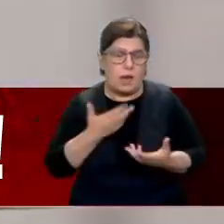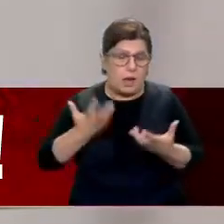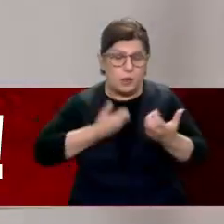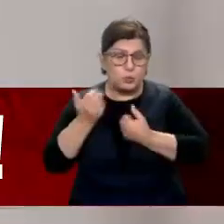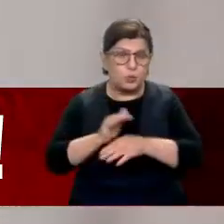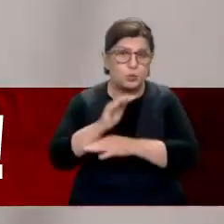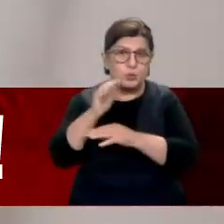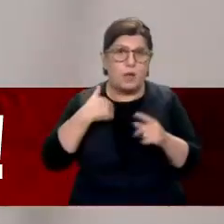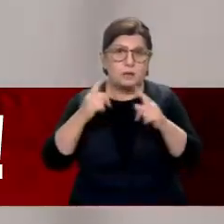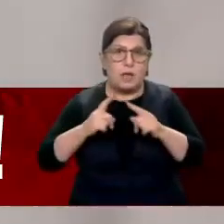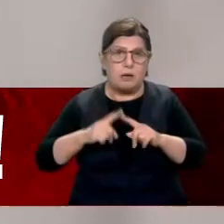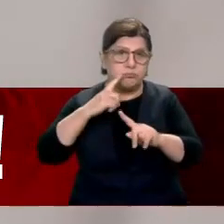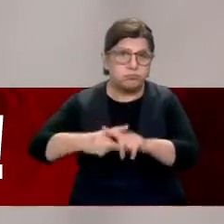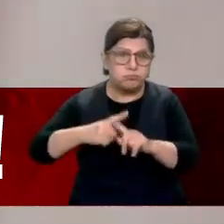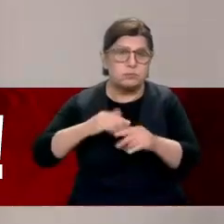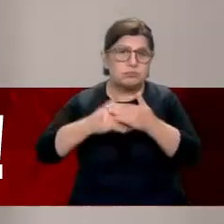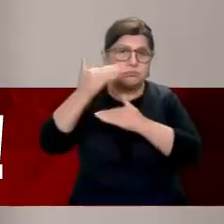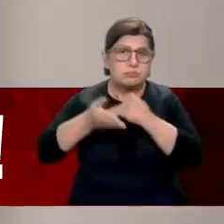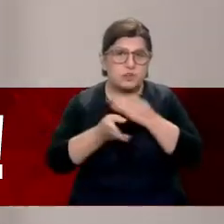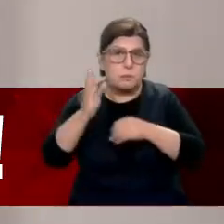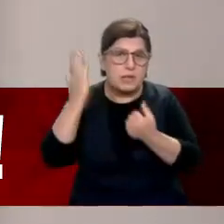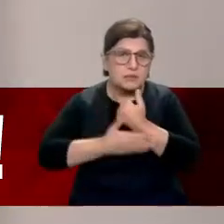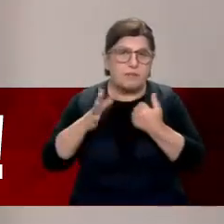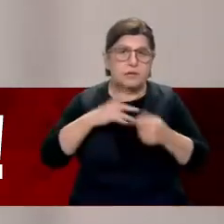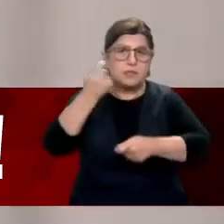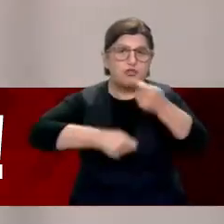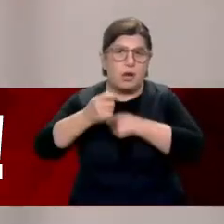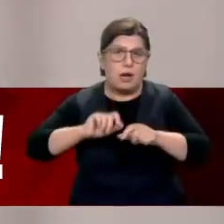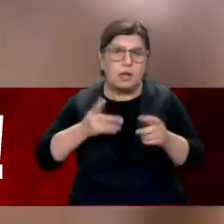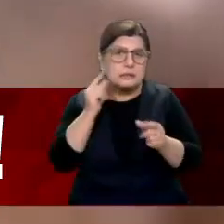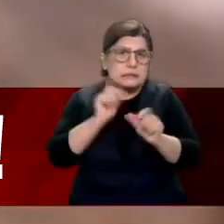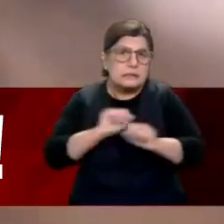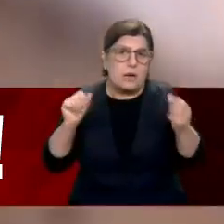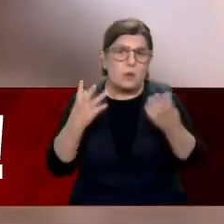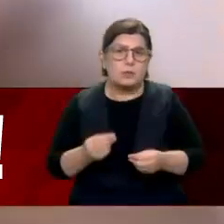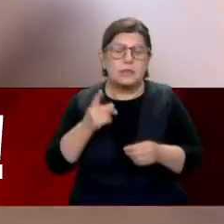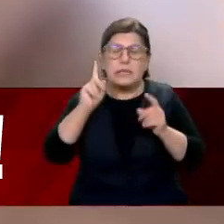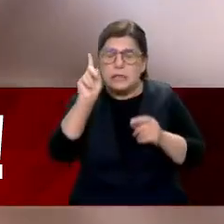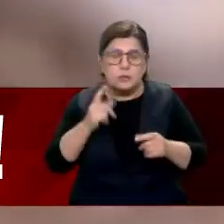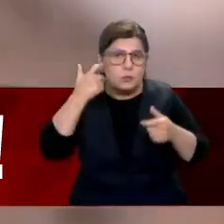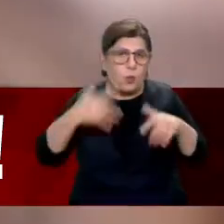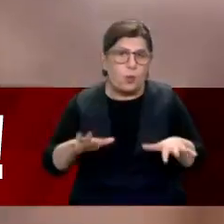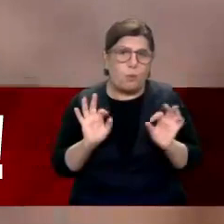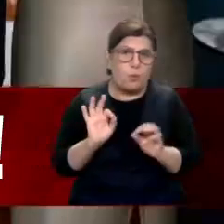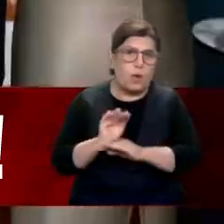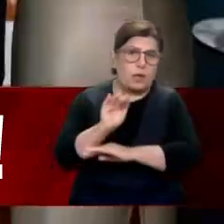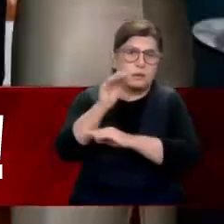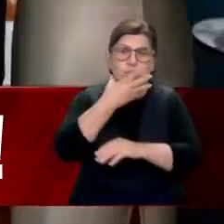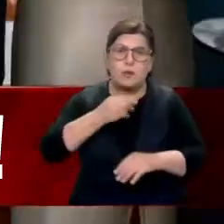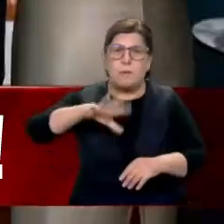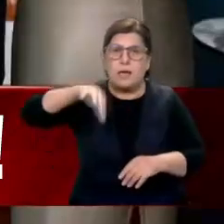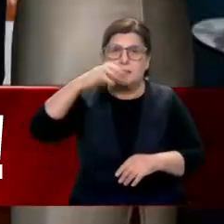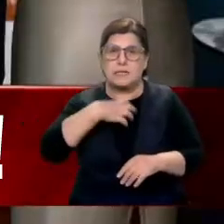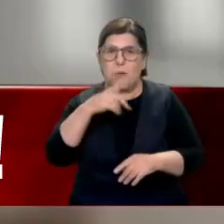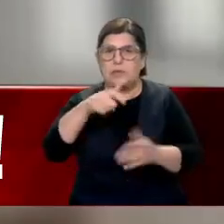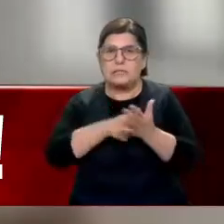mısınız? Hesaplarım tedbirli, yurt dışı yasağım var. Halihazırda ticaretimiz bozuluyor bir şekilde. İlk şoku böyle yaşadı. Güzellik merkezi sahibi